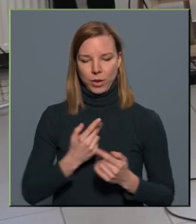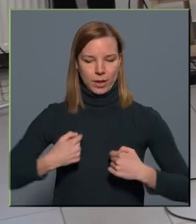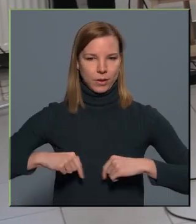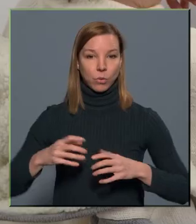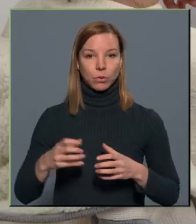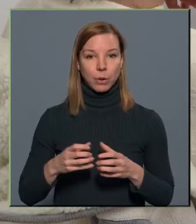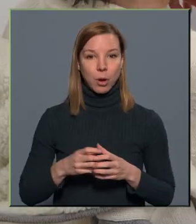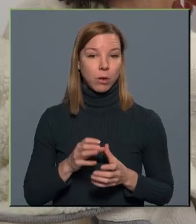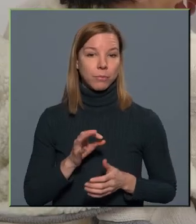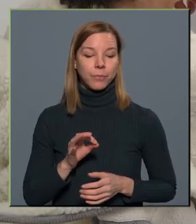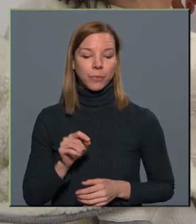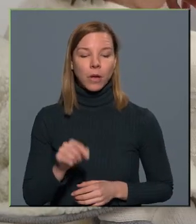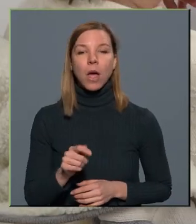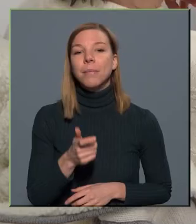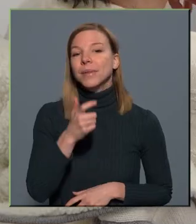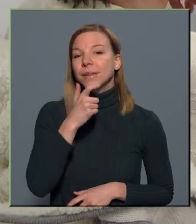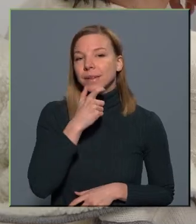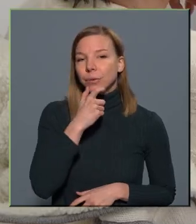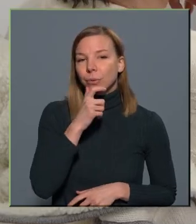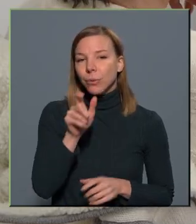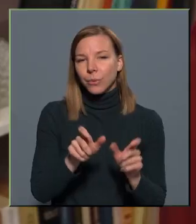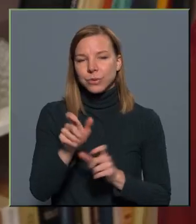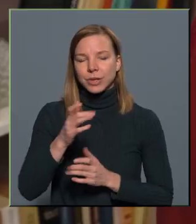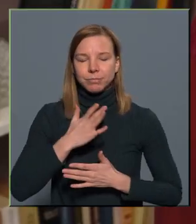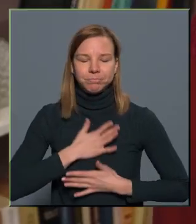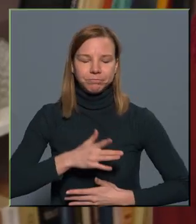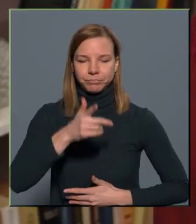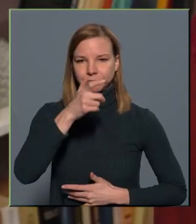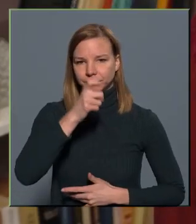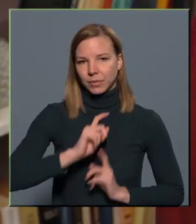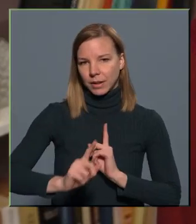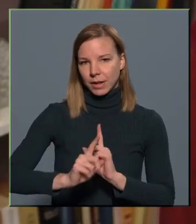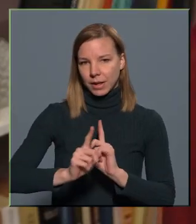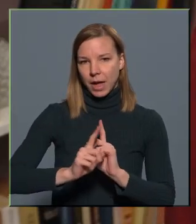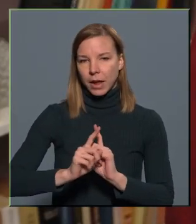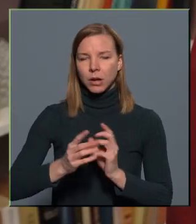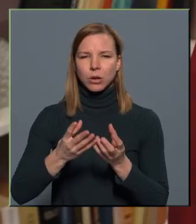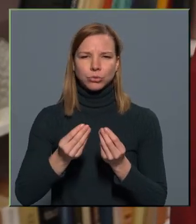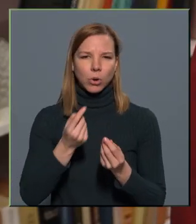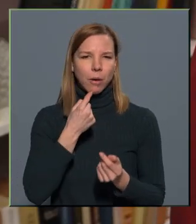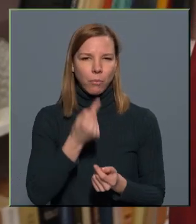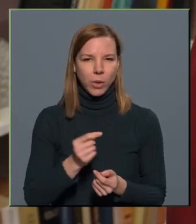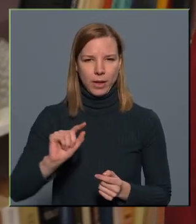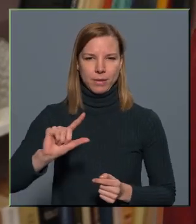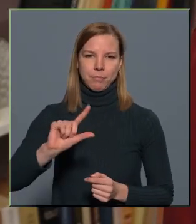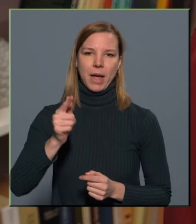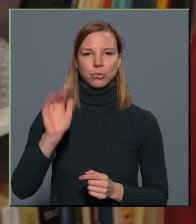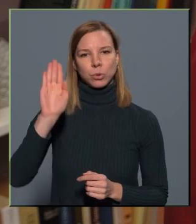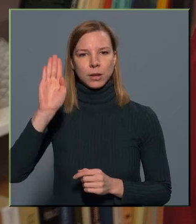Az időseink szeretnek ide lejárni, mert sokan azt mondják, hogy ez a második otthonuk. Minden